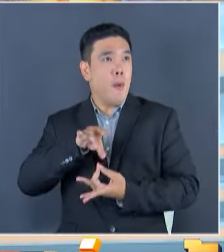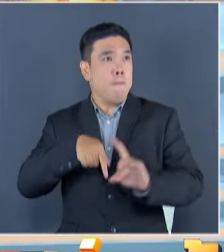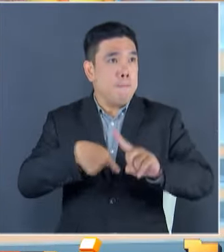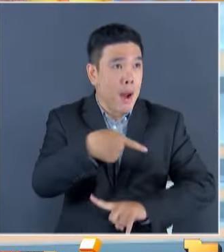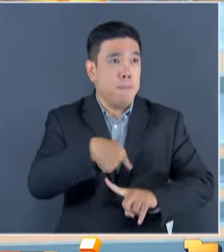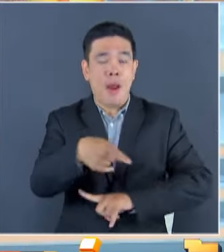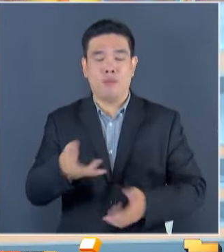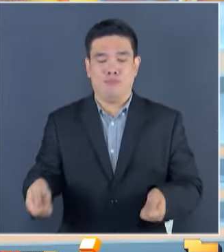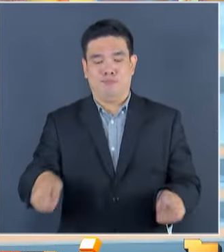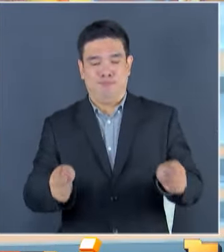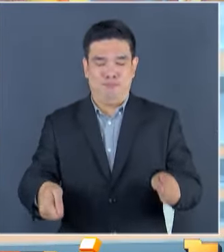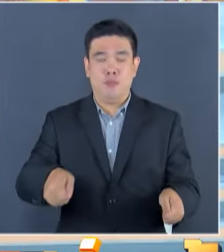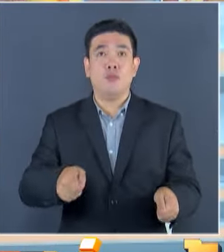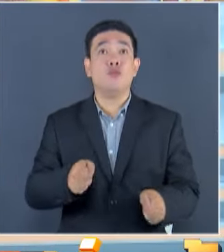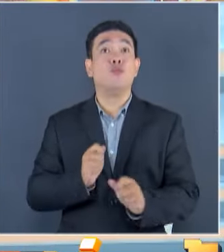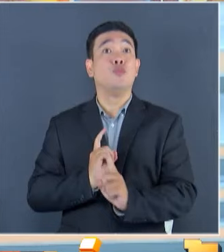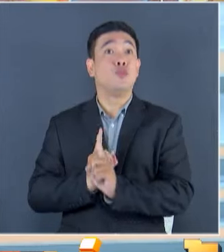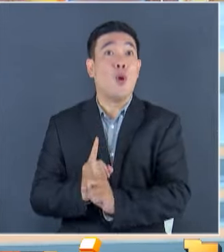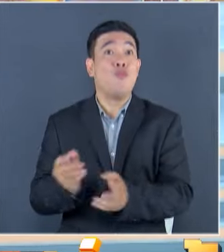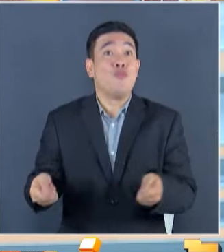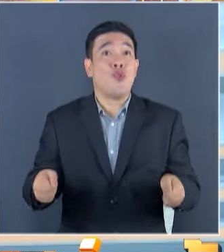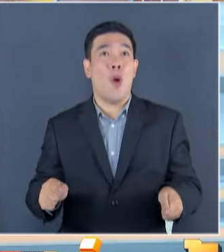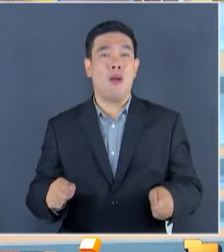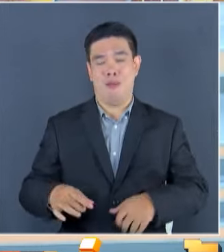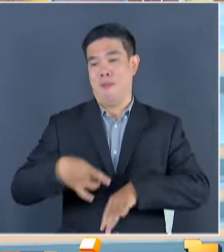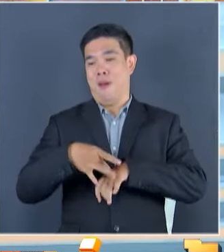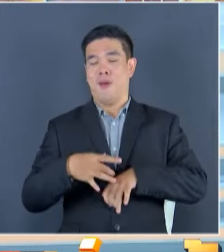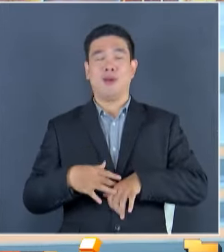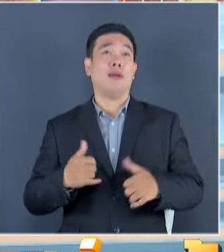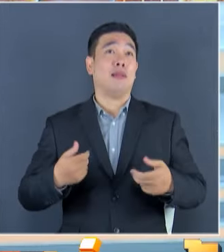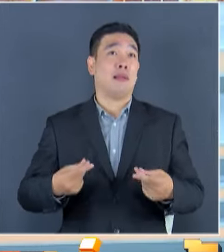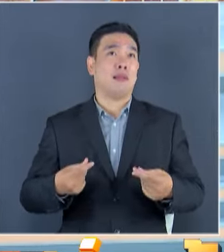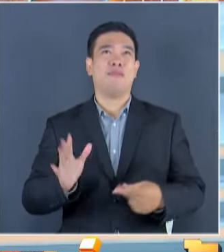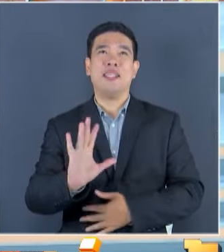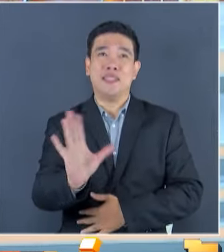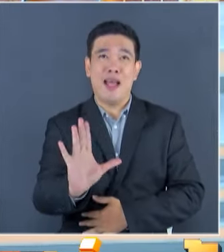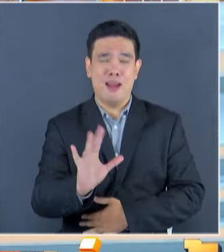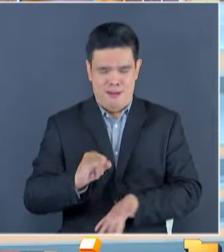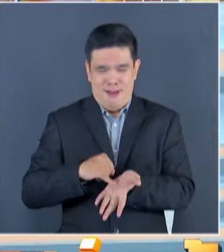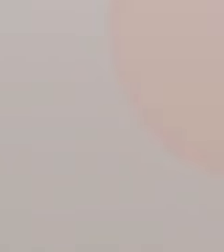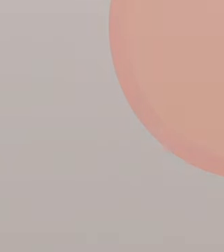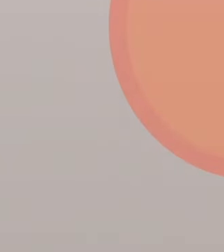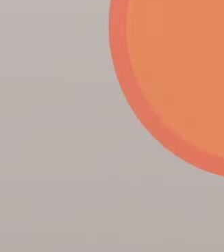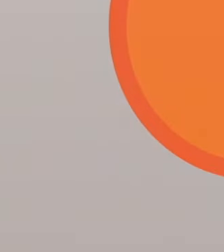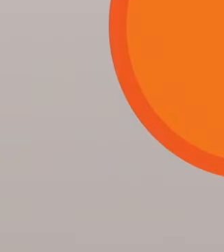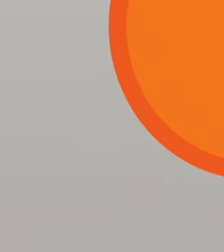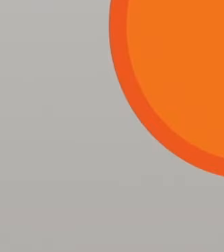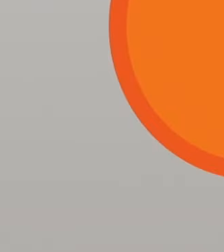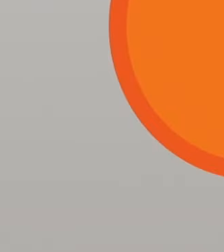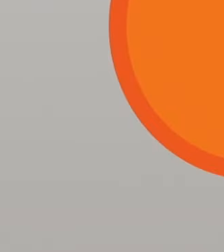ขันธ์ไม่หมด ไปร่อน เมลอนเลยไปร่อนไม่มีนะ มันไม่ง่ายนะ